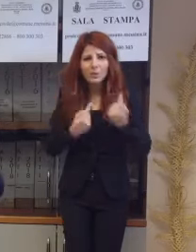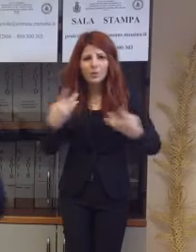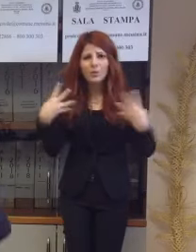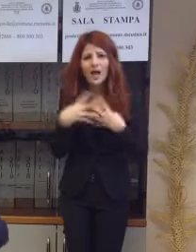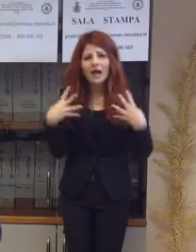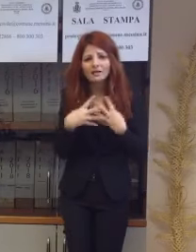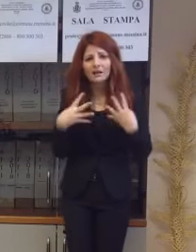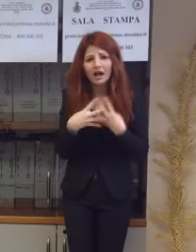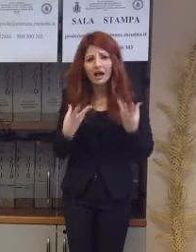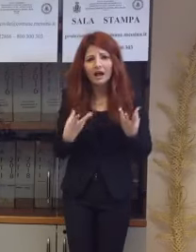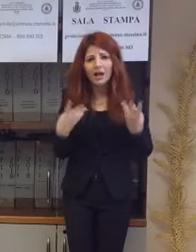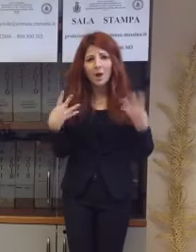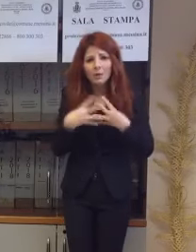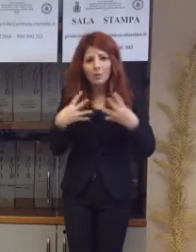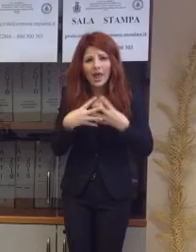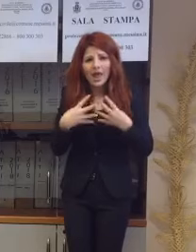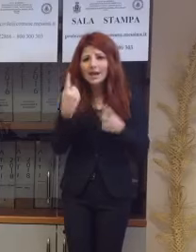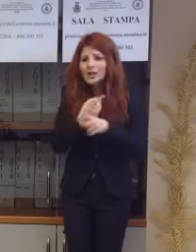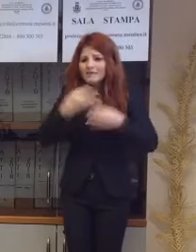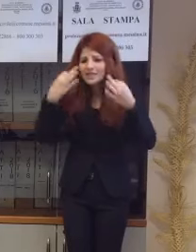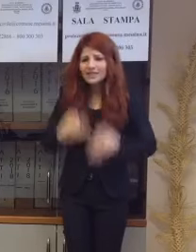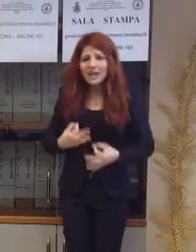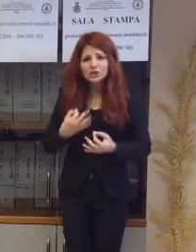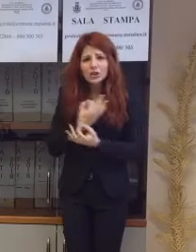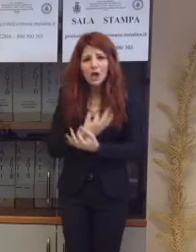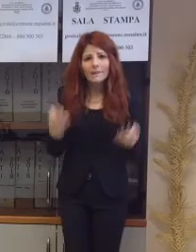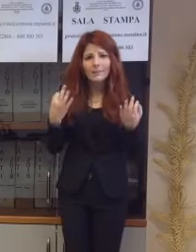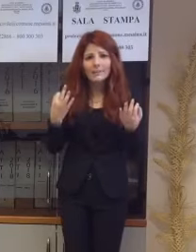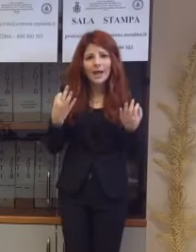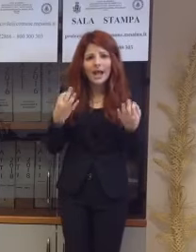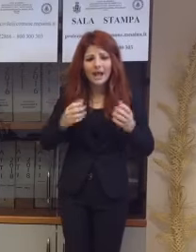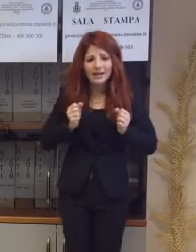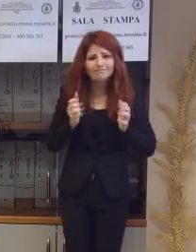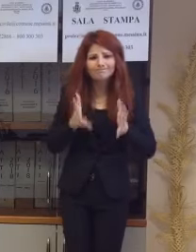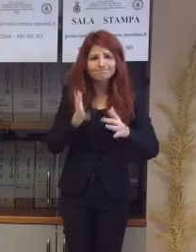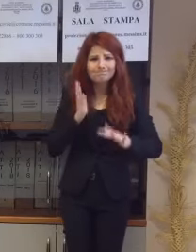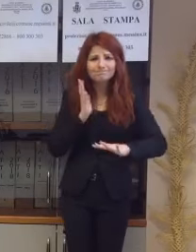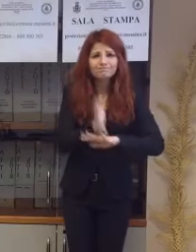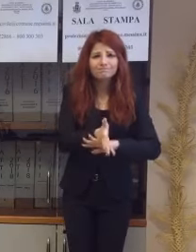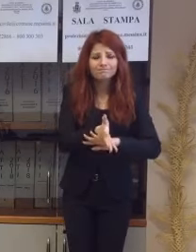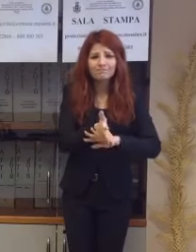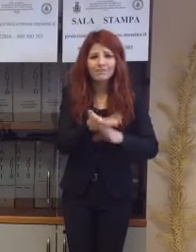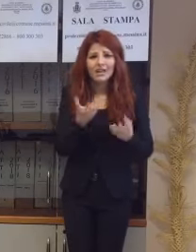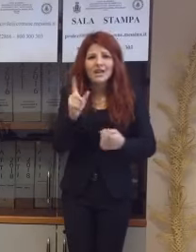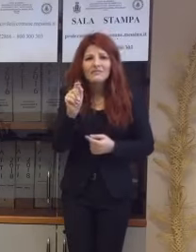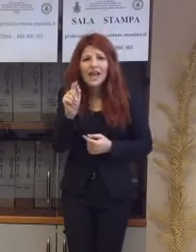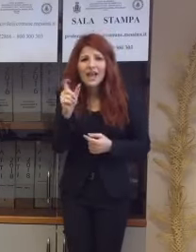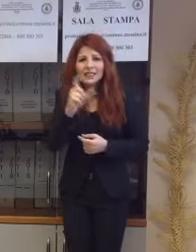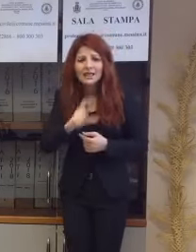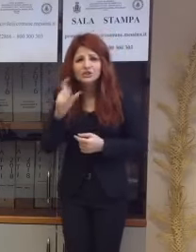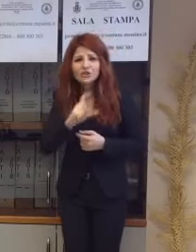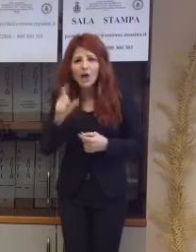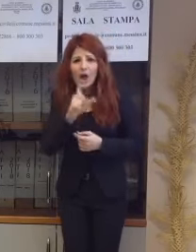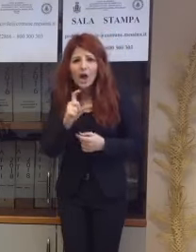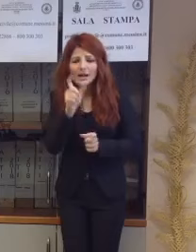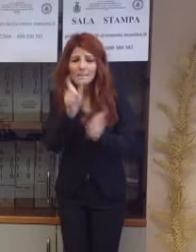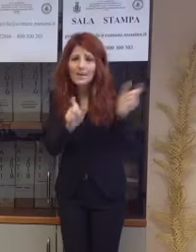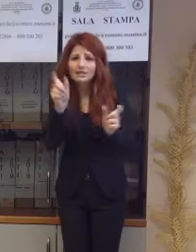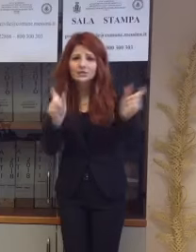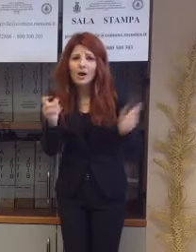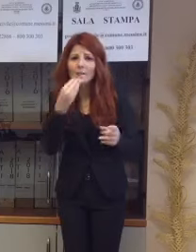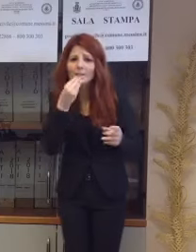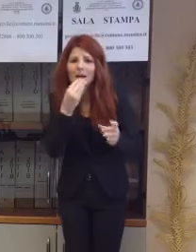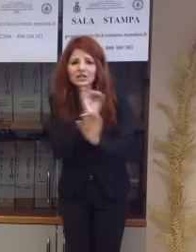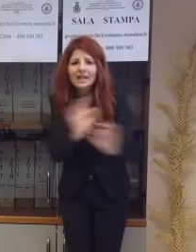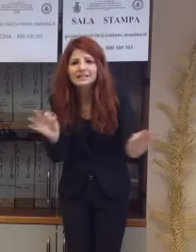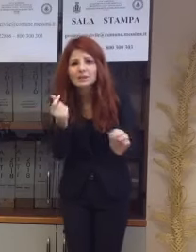il decisionismo è l'elemento che ci deve contraddistinguere. 20 giorni significa aver lasciato 20 giorni senza